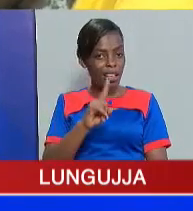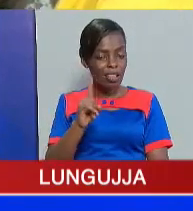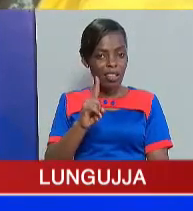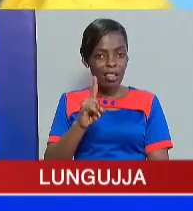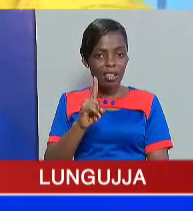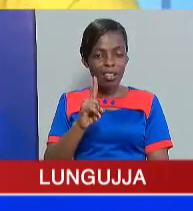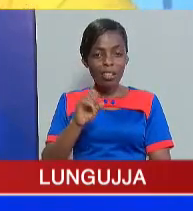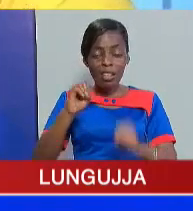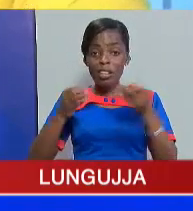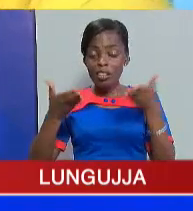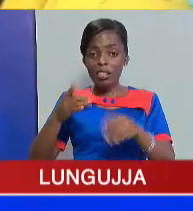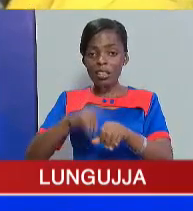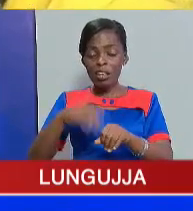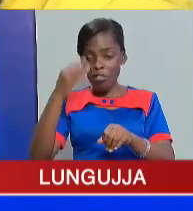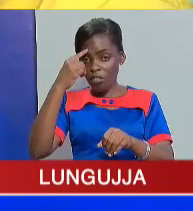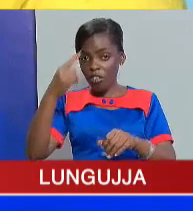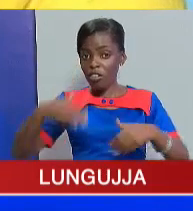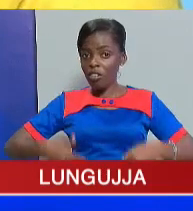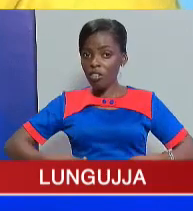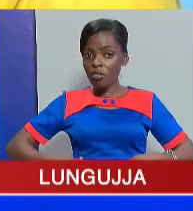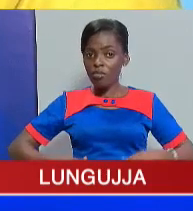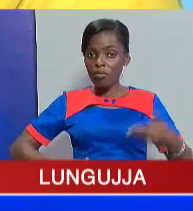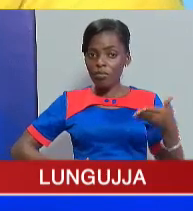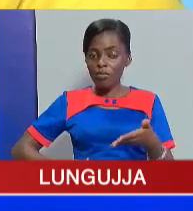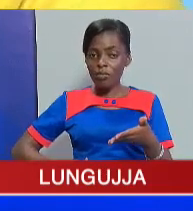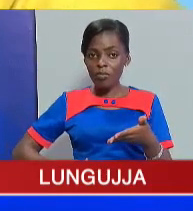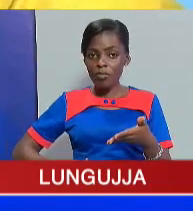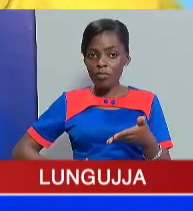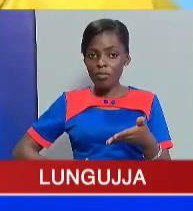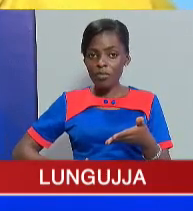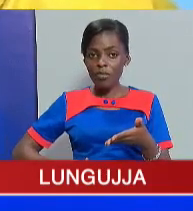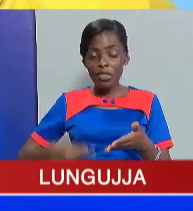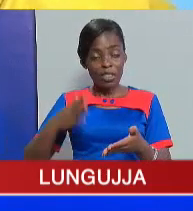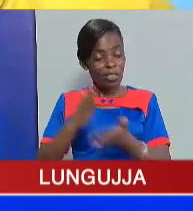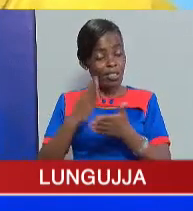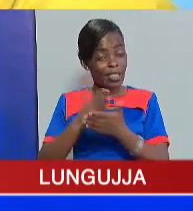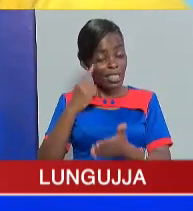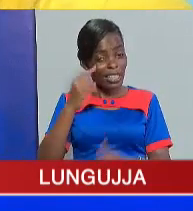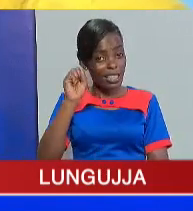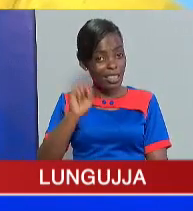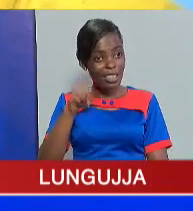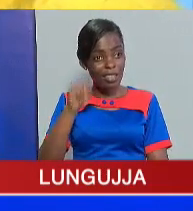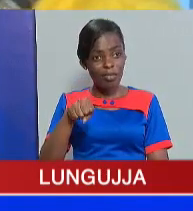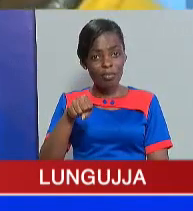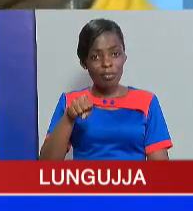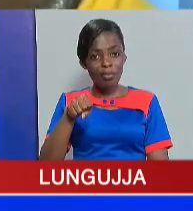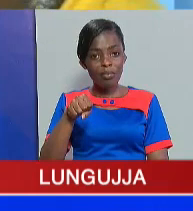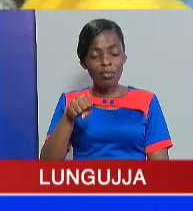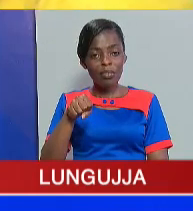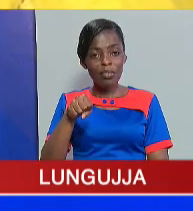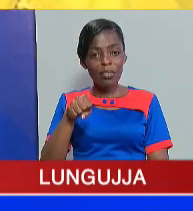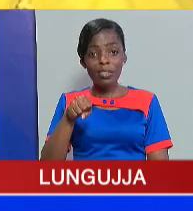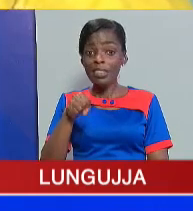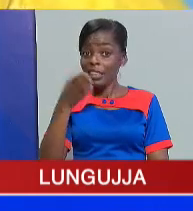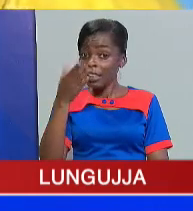kati ajje olw'omulembe guno ogw'abavubuka abaliwo. Omulembe ngulengedde mu batukuvu papa guno omulembe guvudde musajja